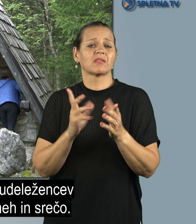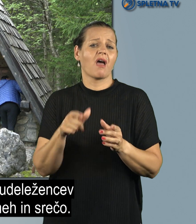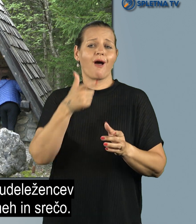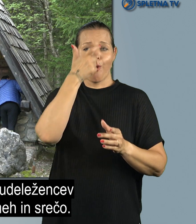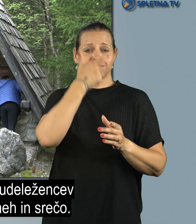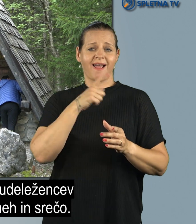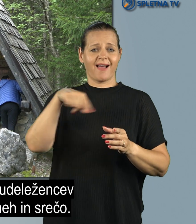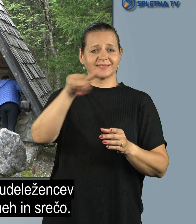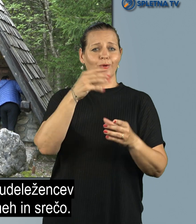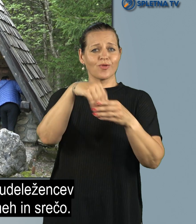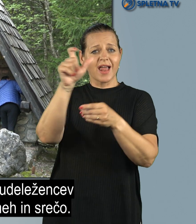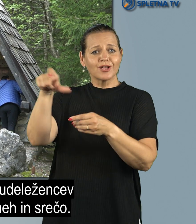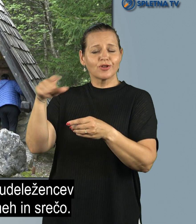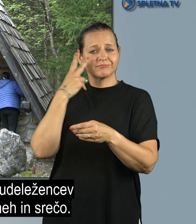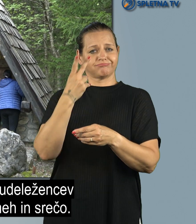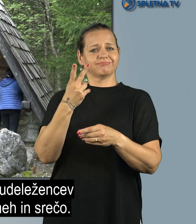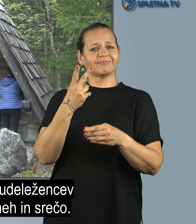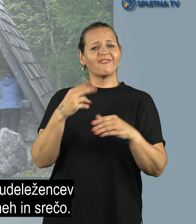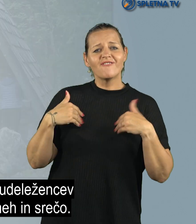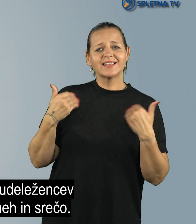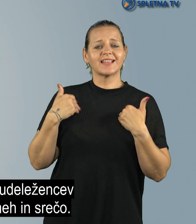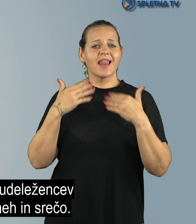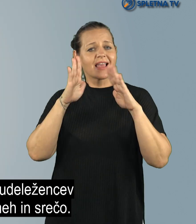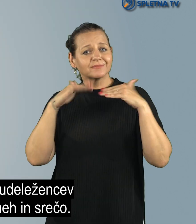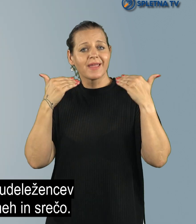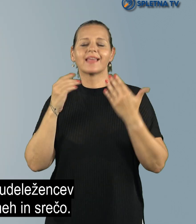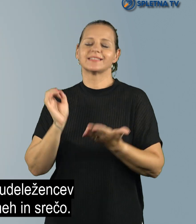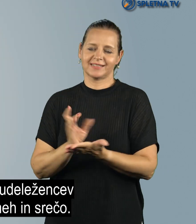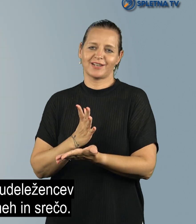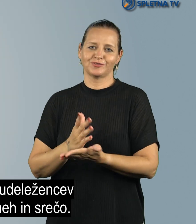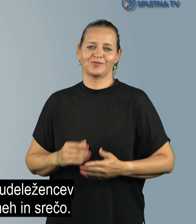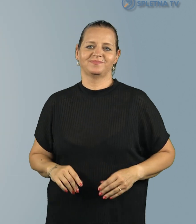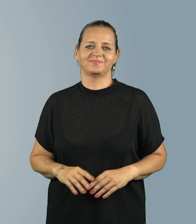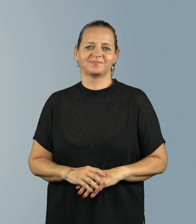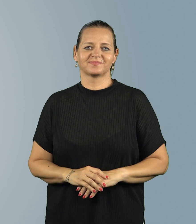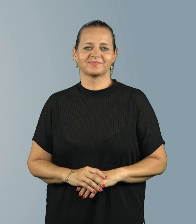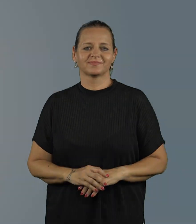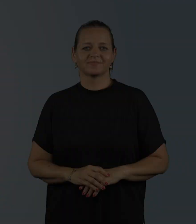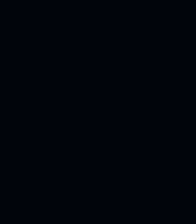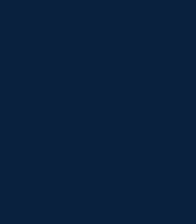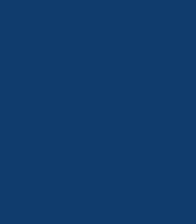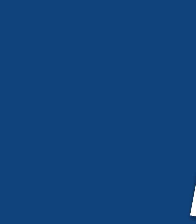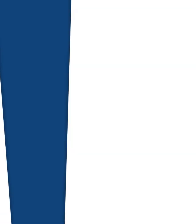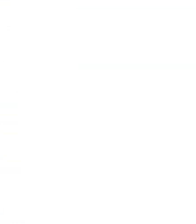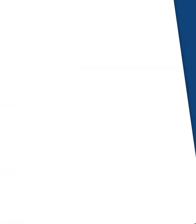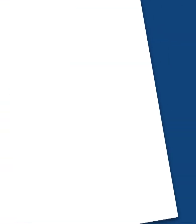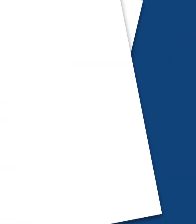in zato na obrazih udeležencev vidimo veselje, smeh in srečo.